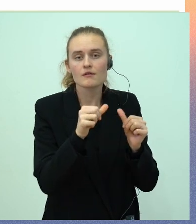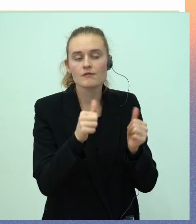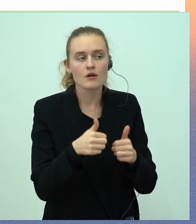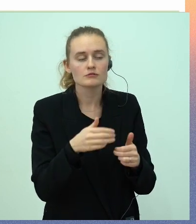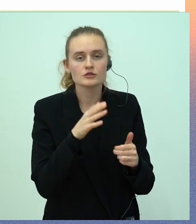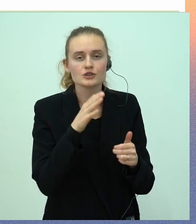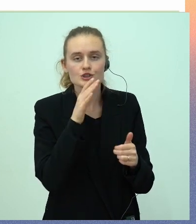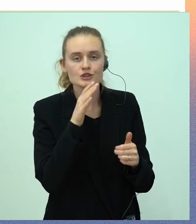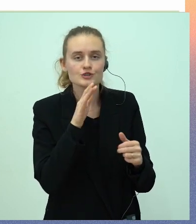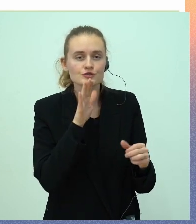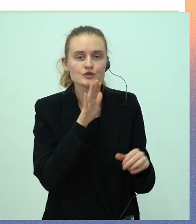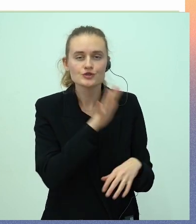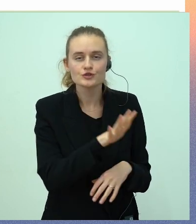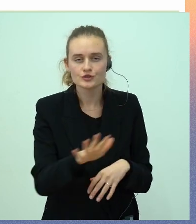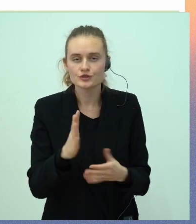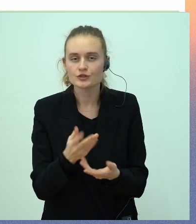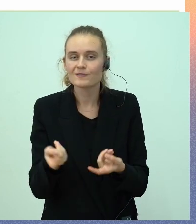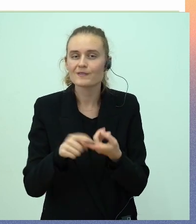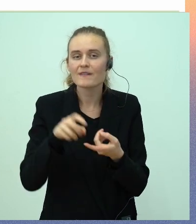kiekvienoje šalyje, nes